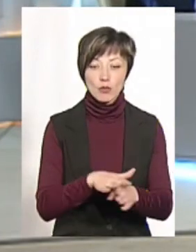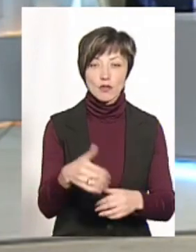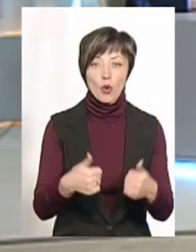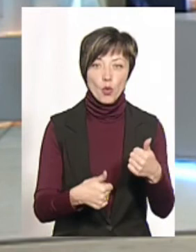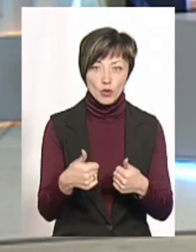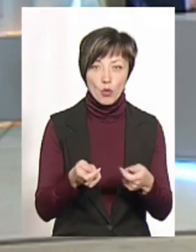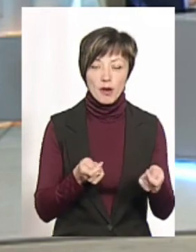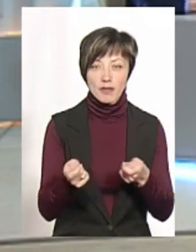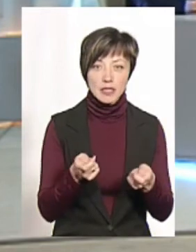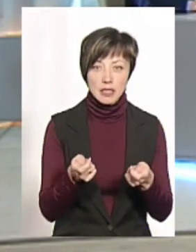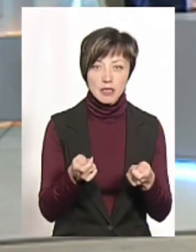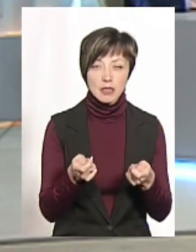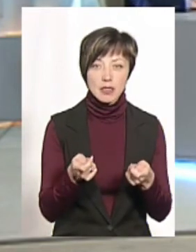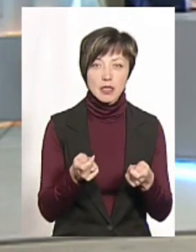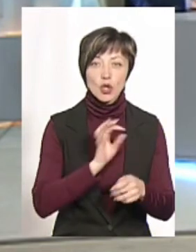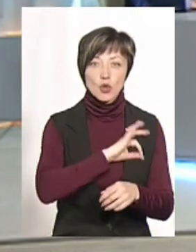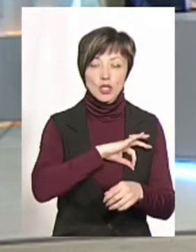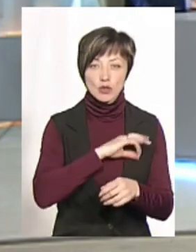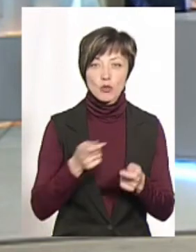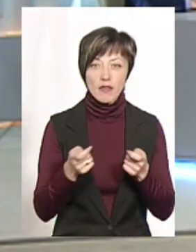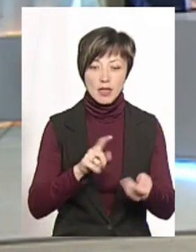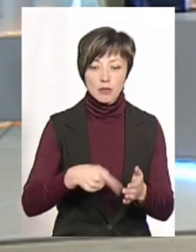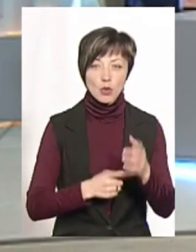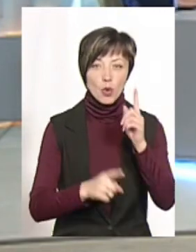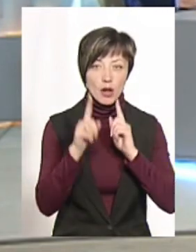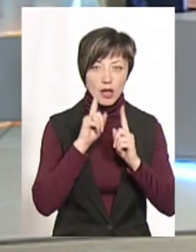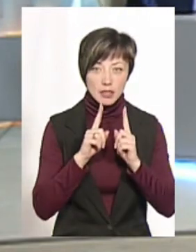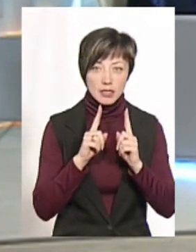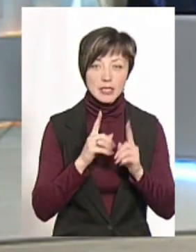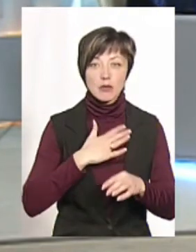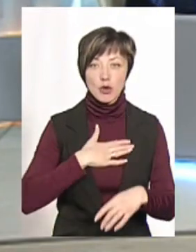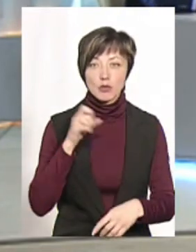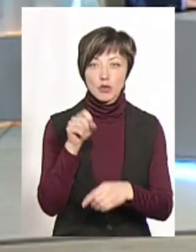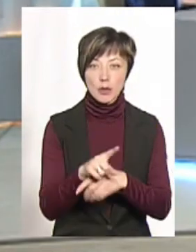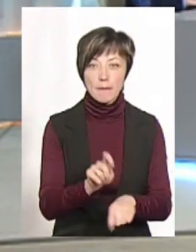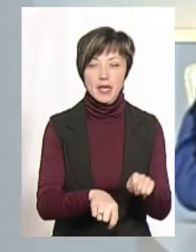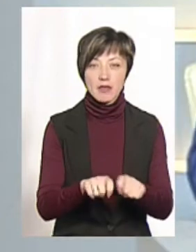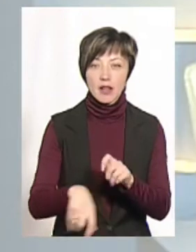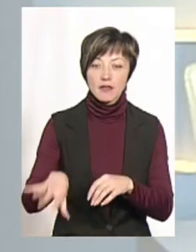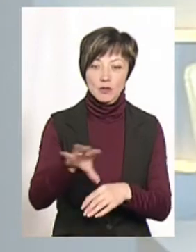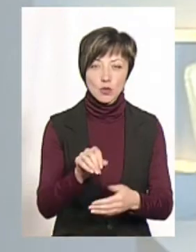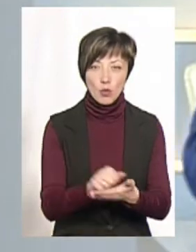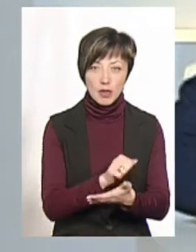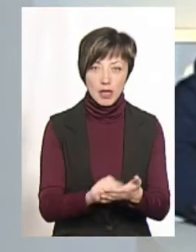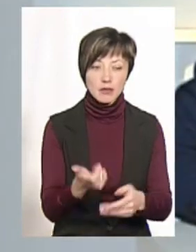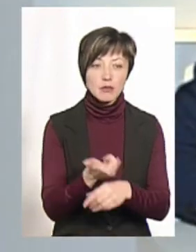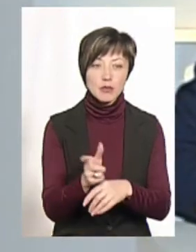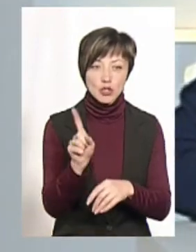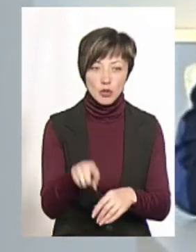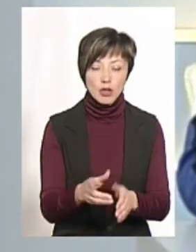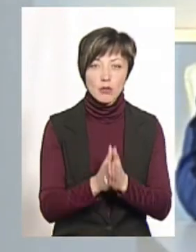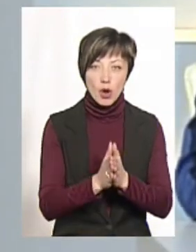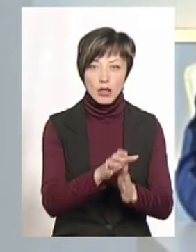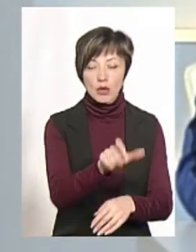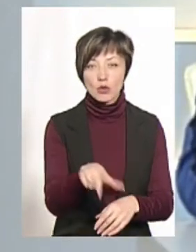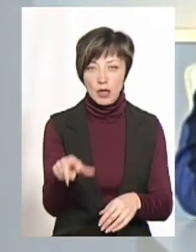відбувся конкурс, юридичне управління міської ради за моїм дорученням перевіряло всю документацію. Більше того, на